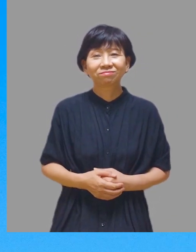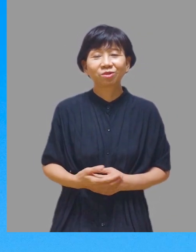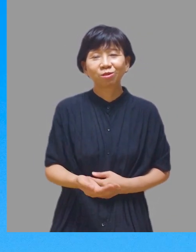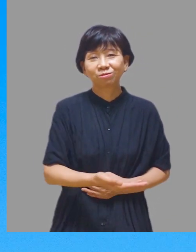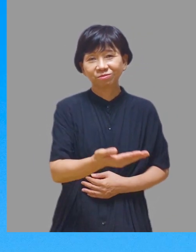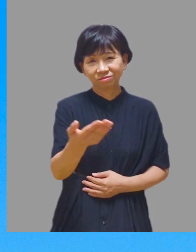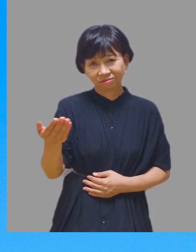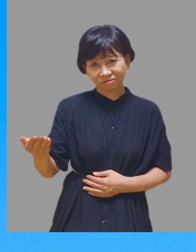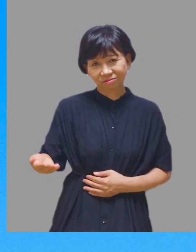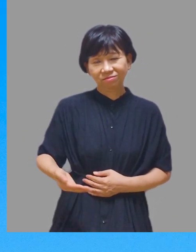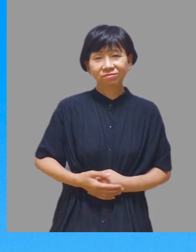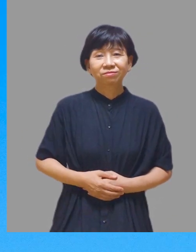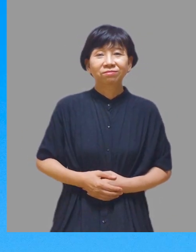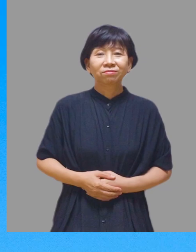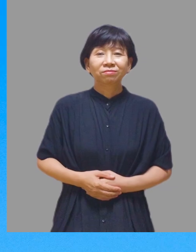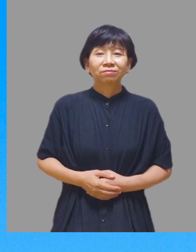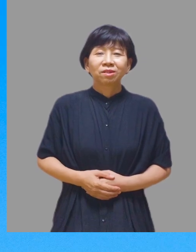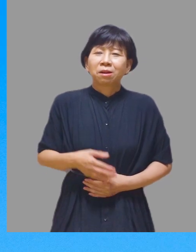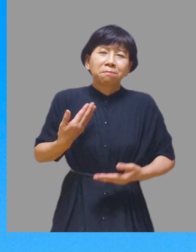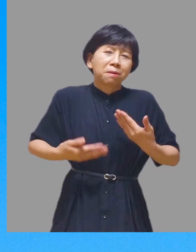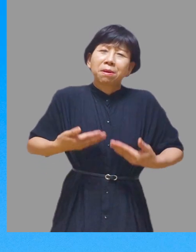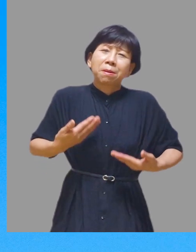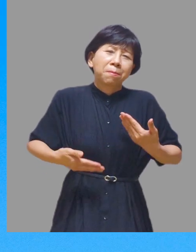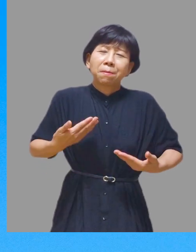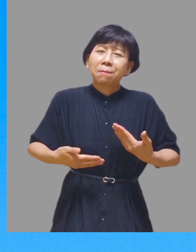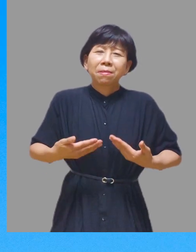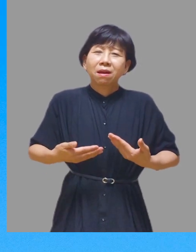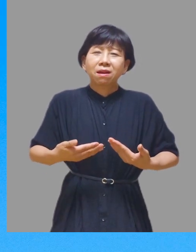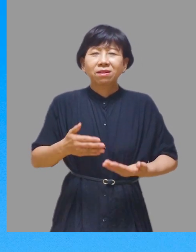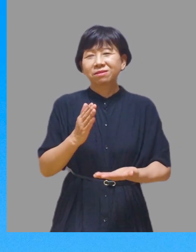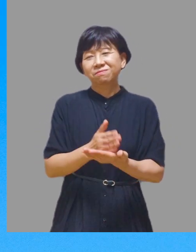사랑하는 성도 여러분, 너무 바쁘게 살지 마세요.